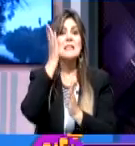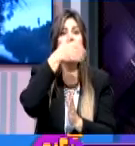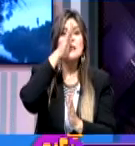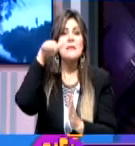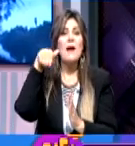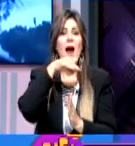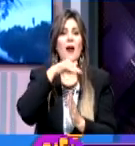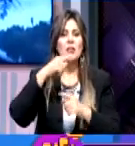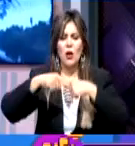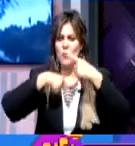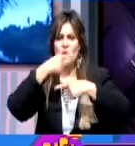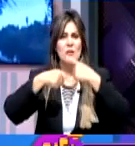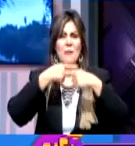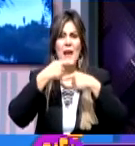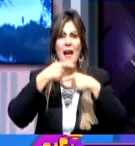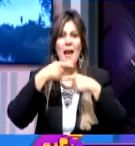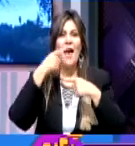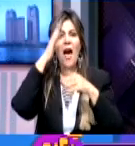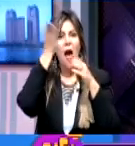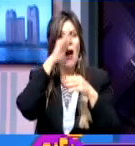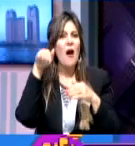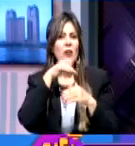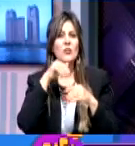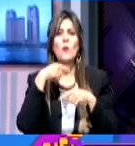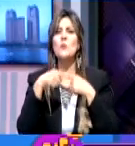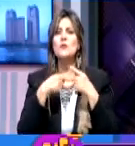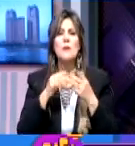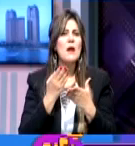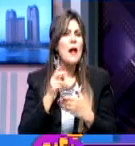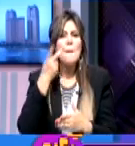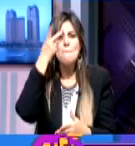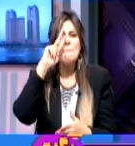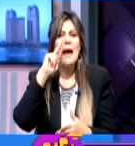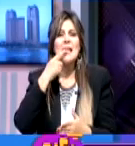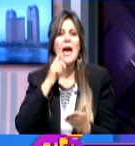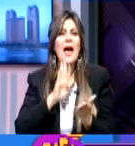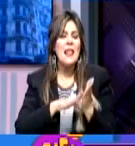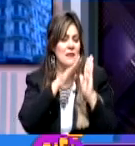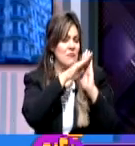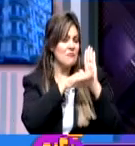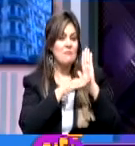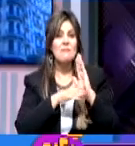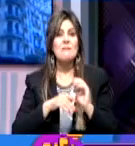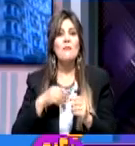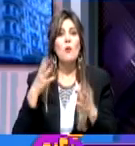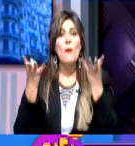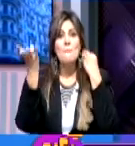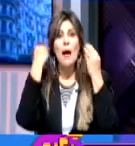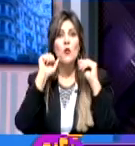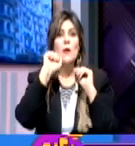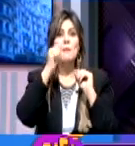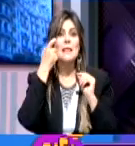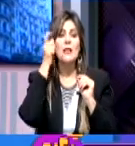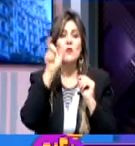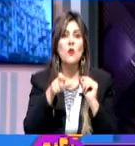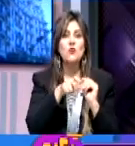تحول رقمي، تحول رقمي يعني قاعده بيانات. يعني احنا اصبحنا في العصر الرقمي. بالظبط كده، الحكومه الرقميه، الدوله الرقميه. مظبوط.